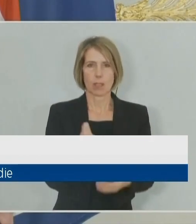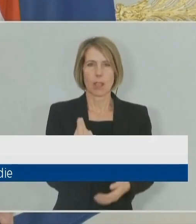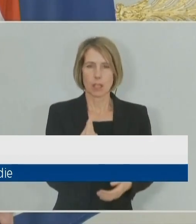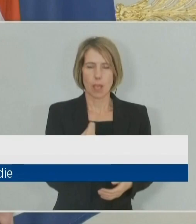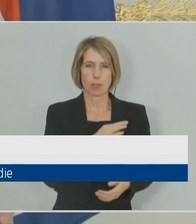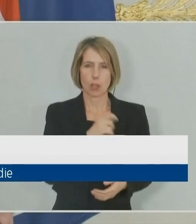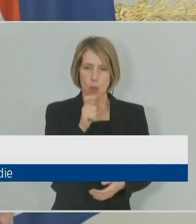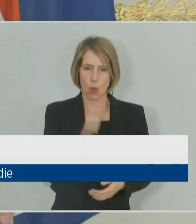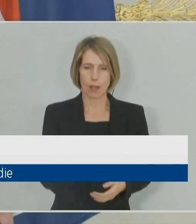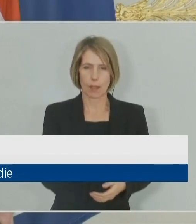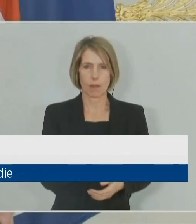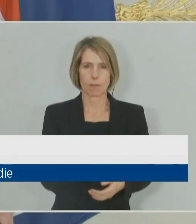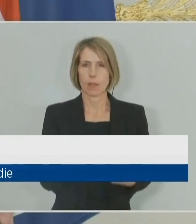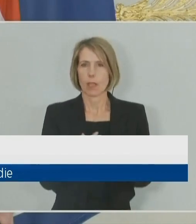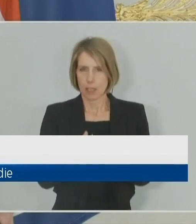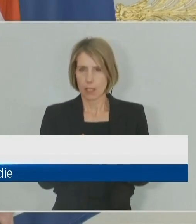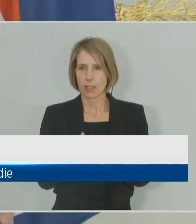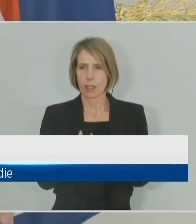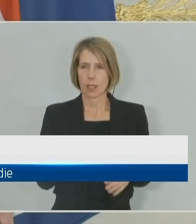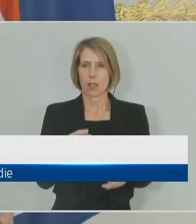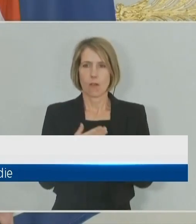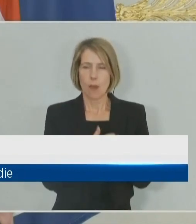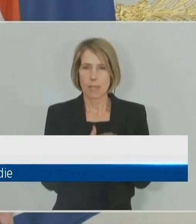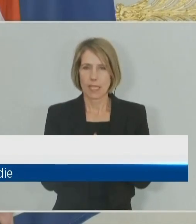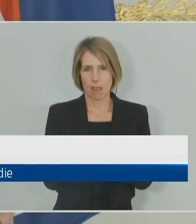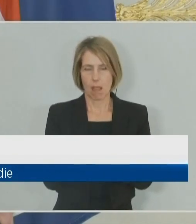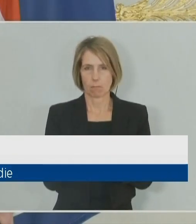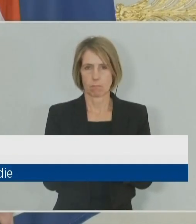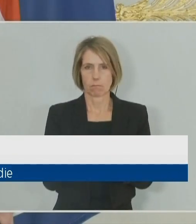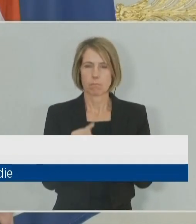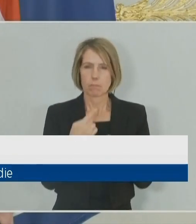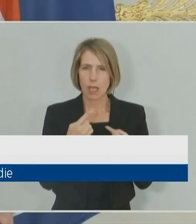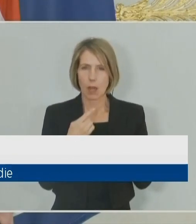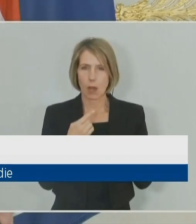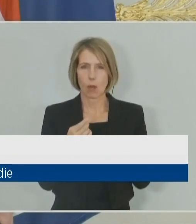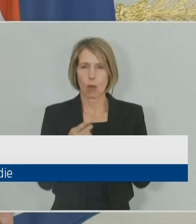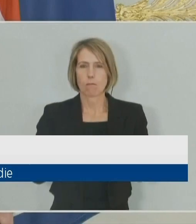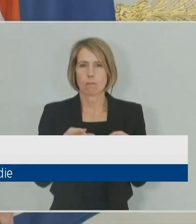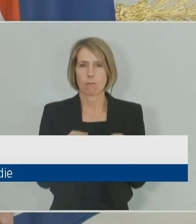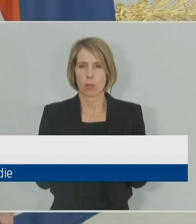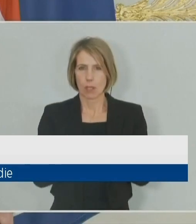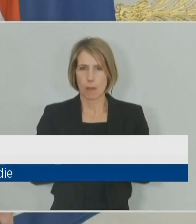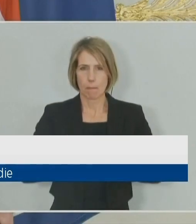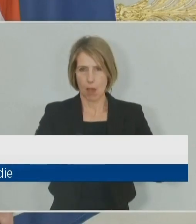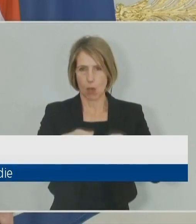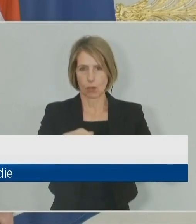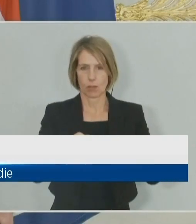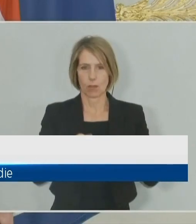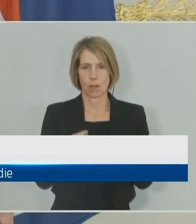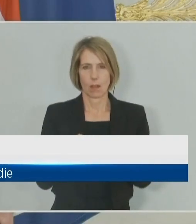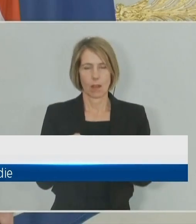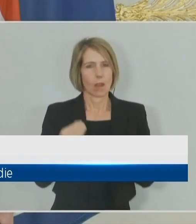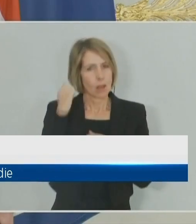Pra, ne jemi aty si ur lidhëse, si ndërtues urash, dhe do të jemi në dispozicion për çfarë do lloj ndihme